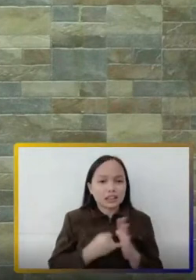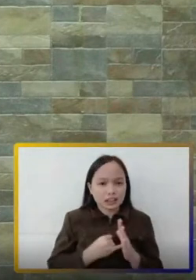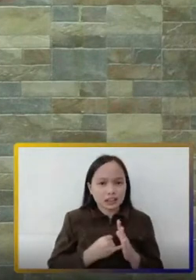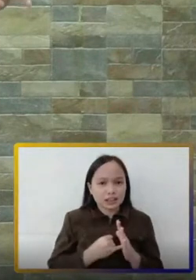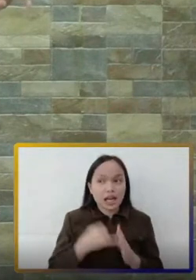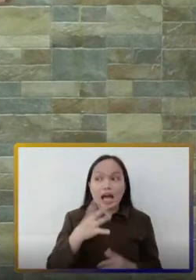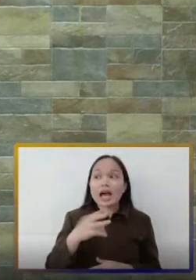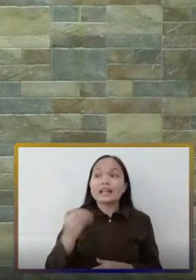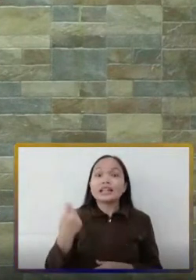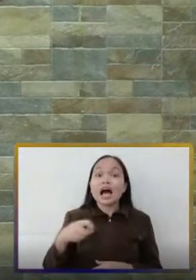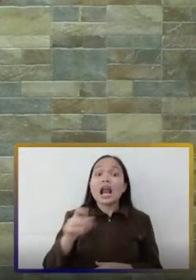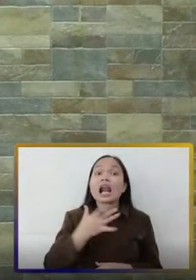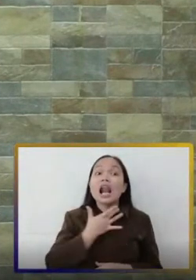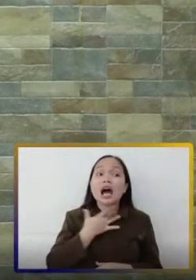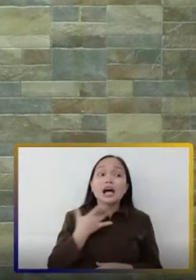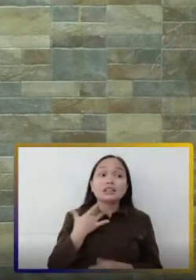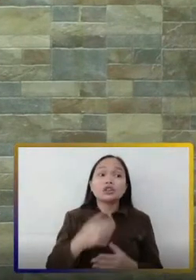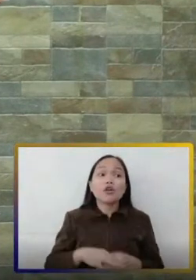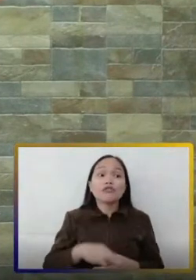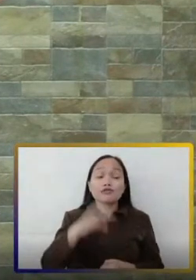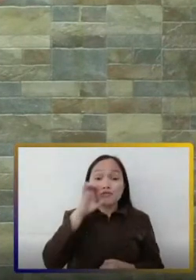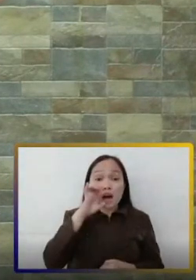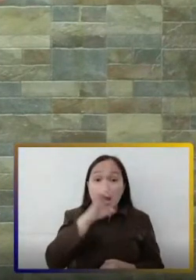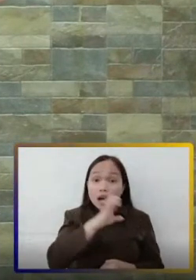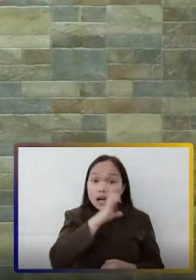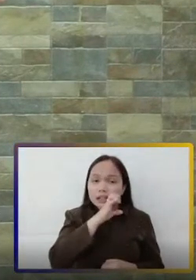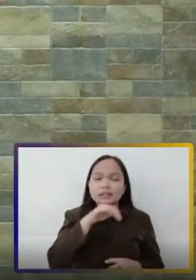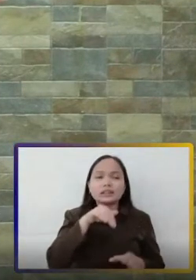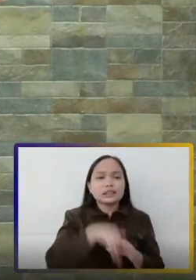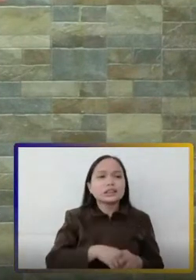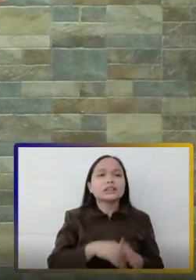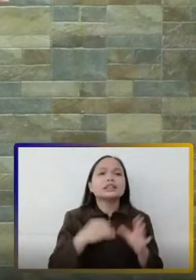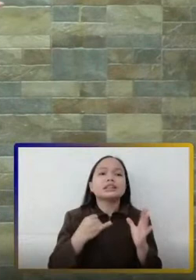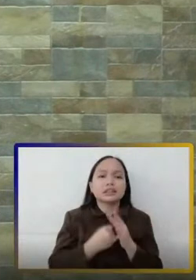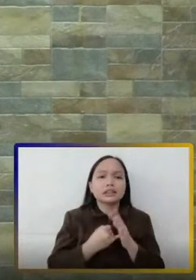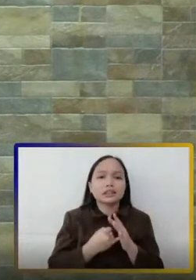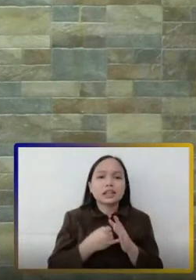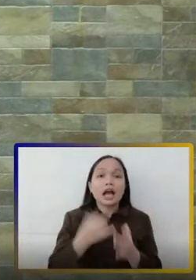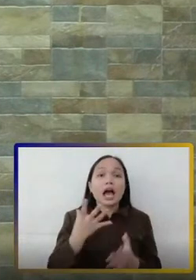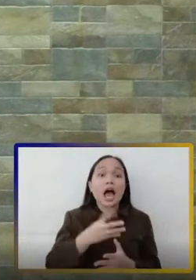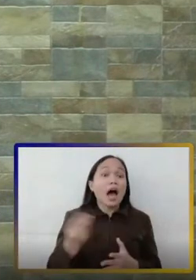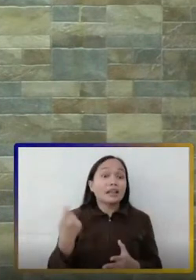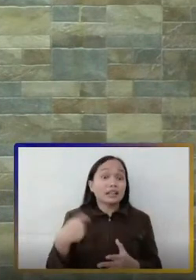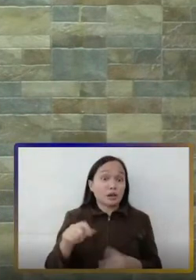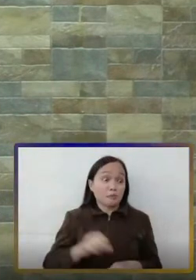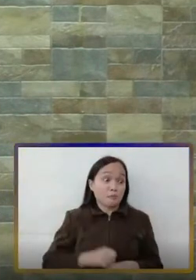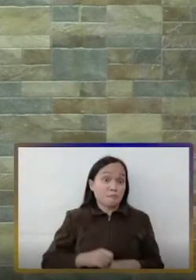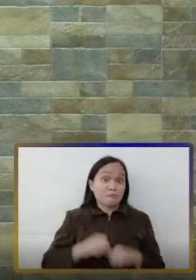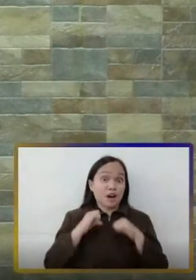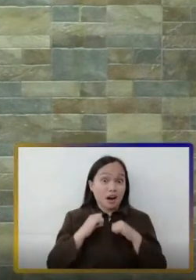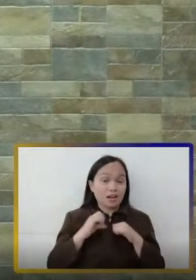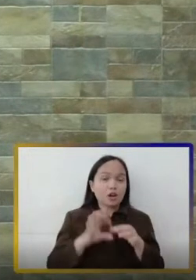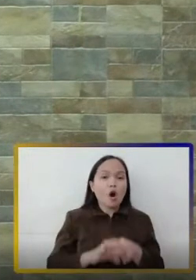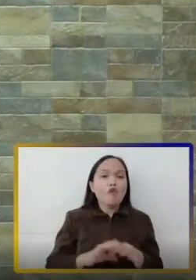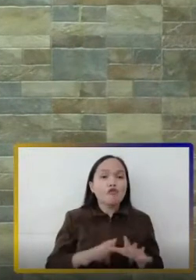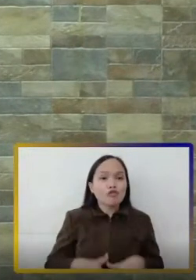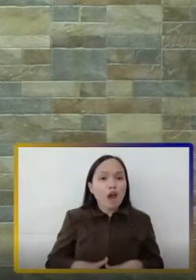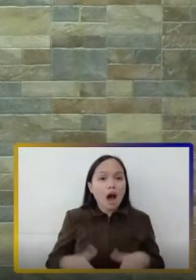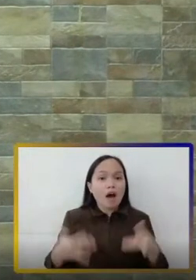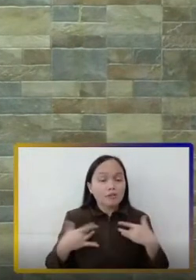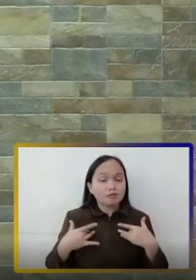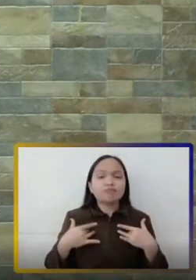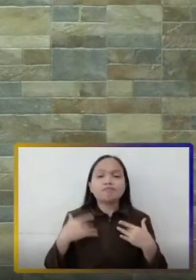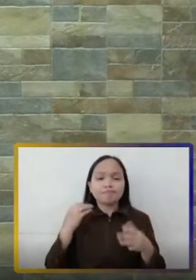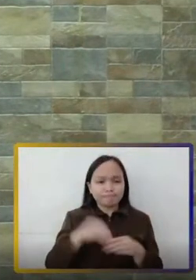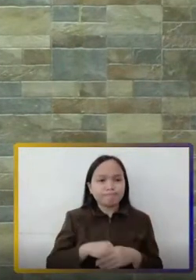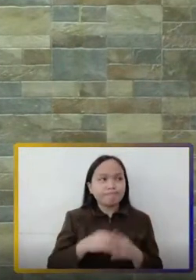And the lust of the eyes is in it. And the pride of life is in it. Now